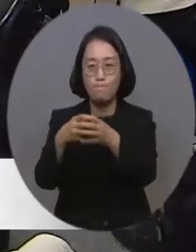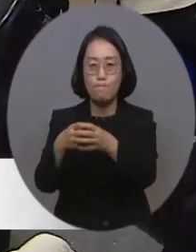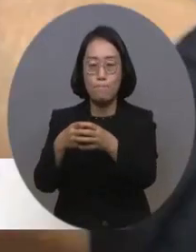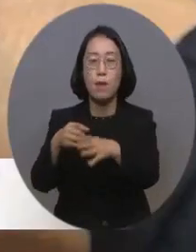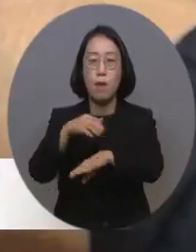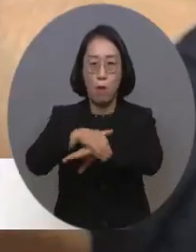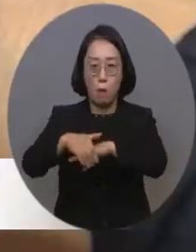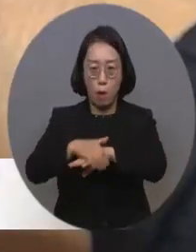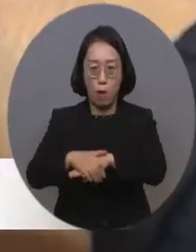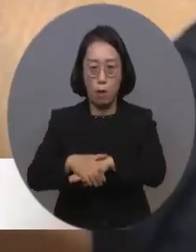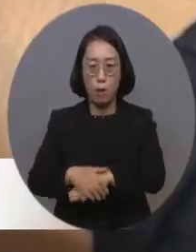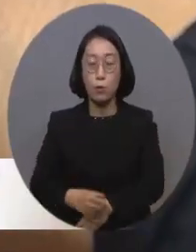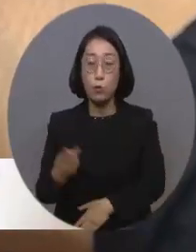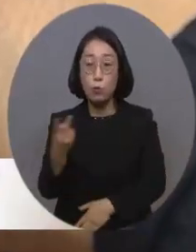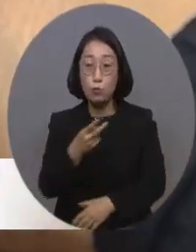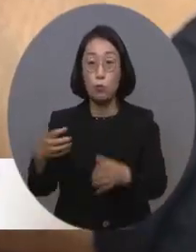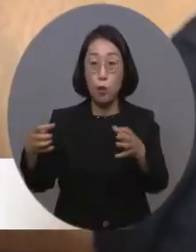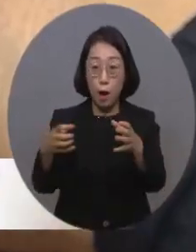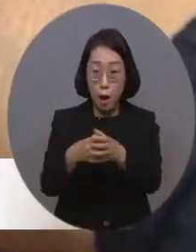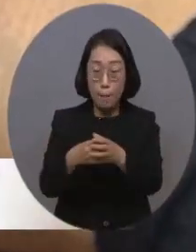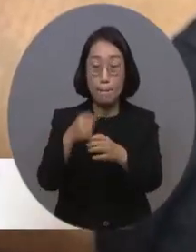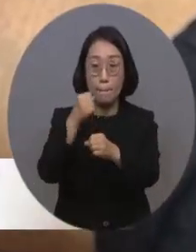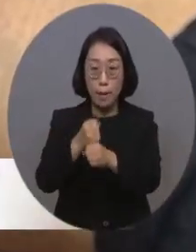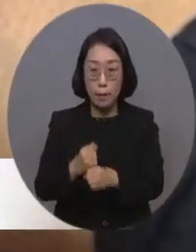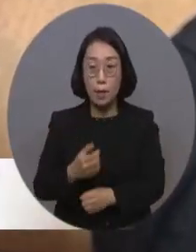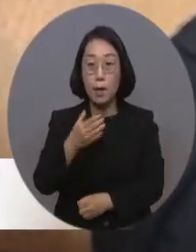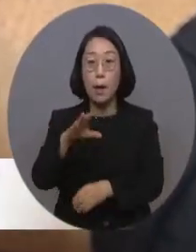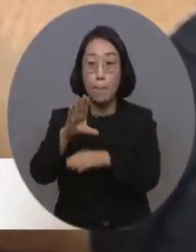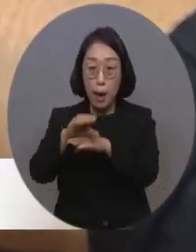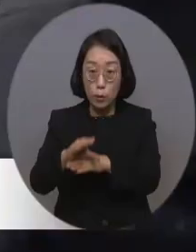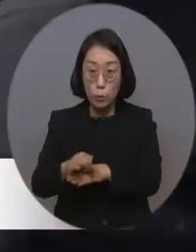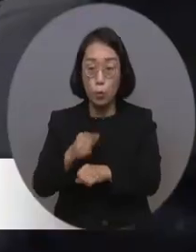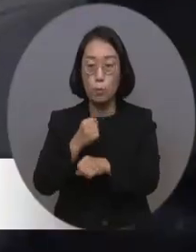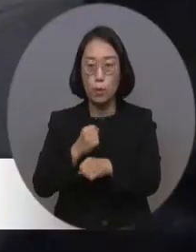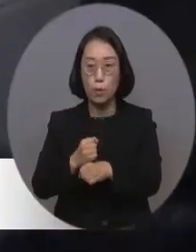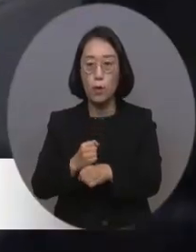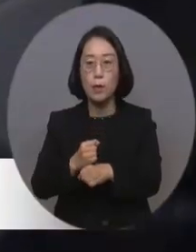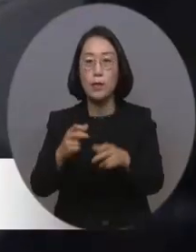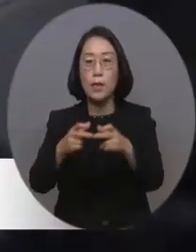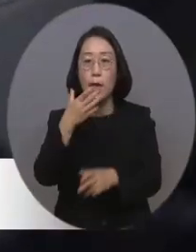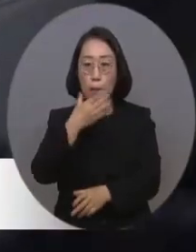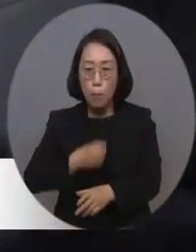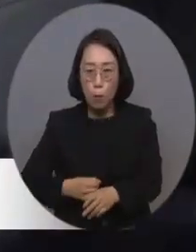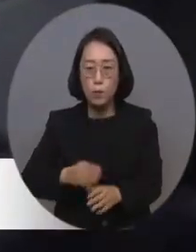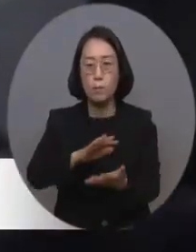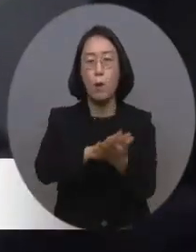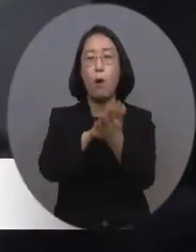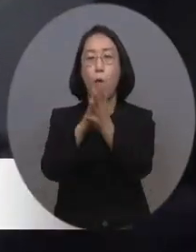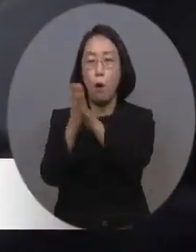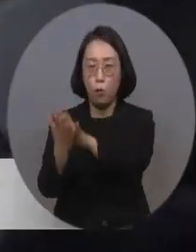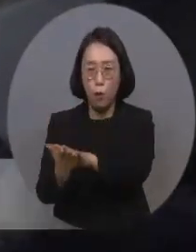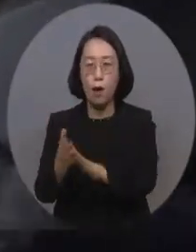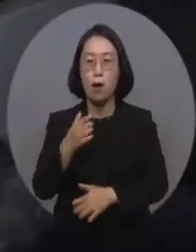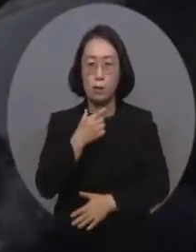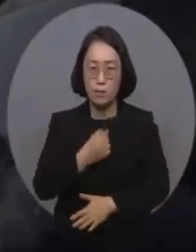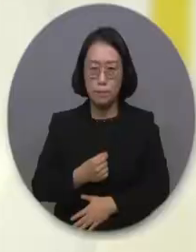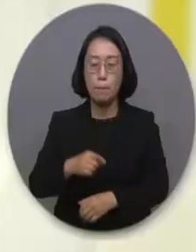전했습니다. 두 기관의 협력으로 제작되는 방송을 통해 장애인 복지의 변화의 바람을 일으킨다는